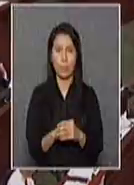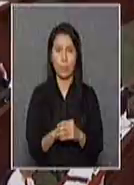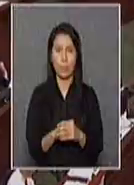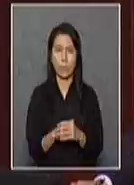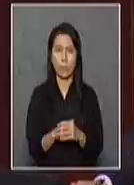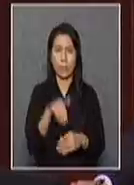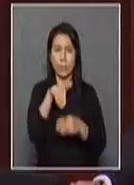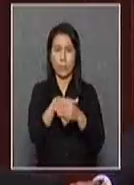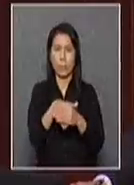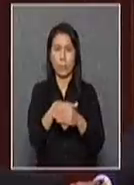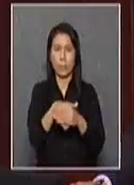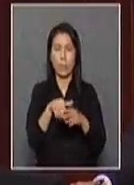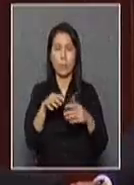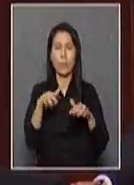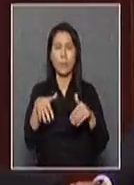有中請議員翻嚟。